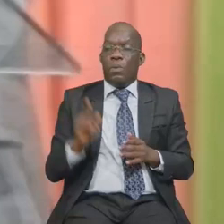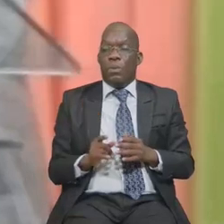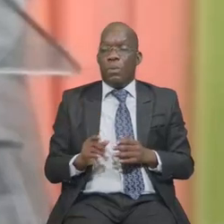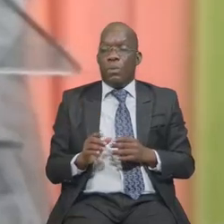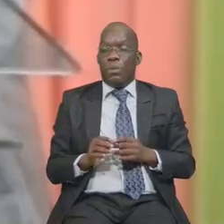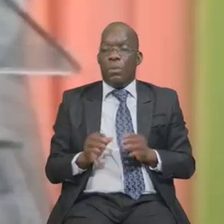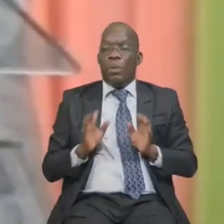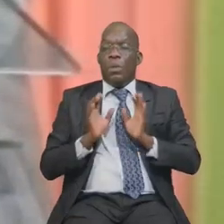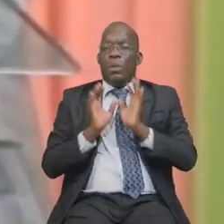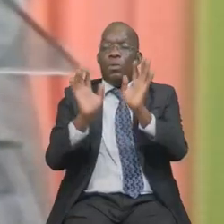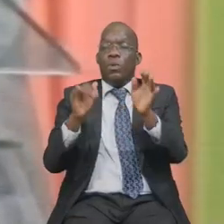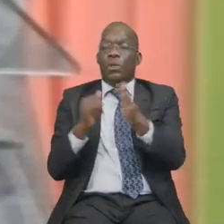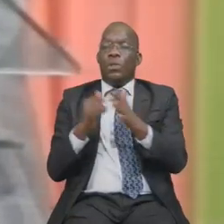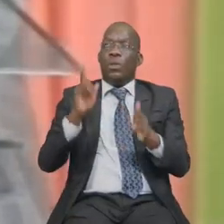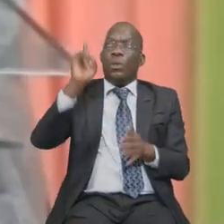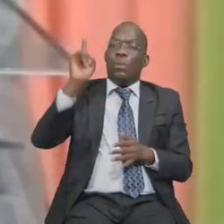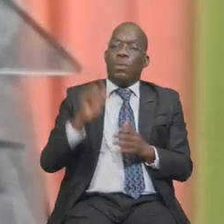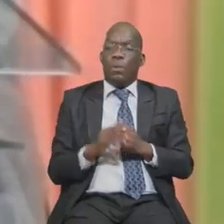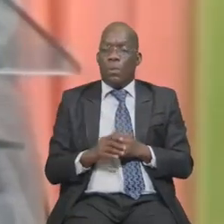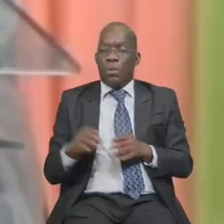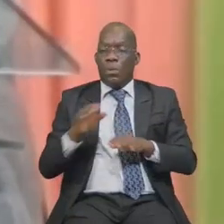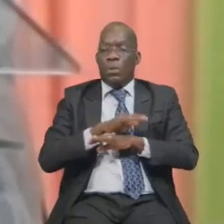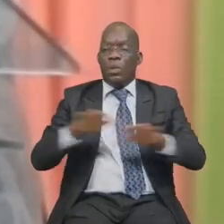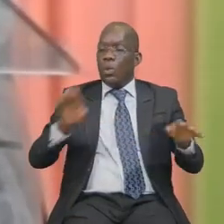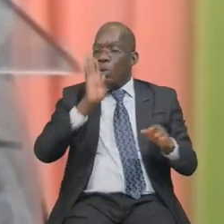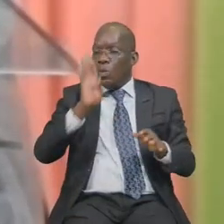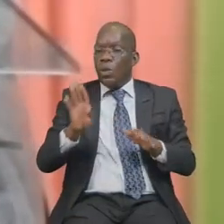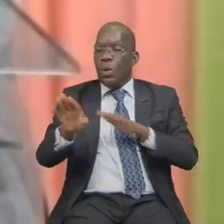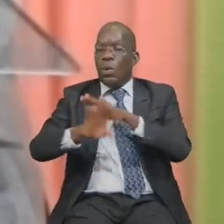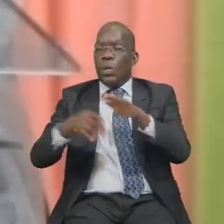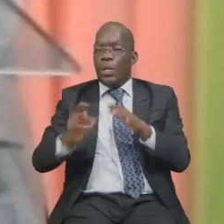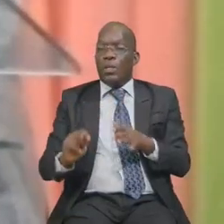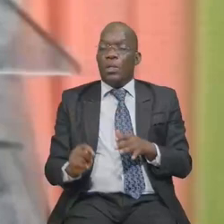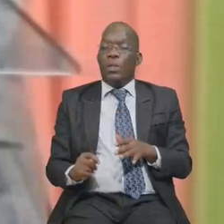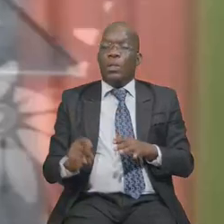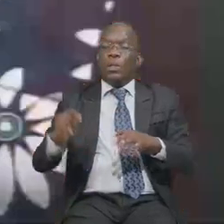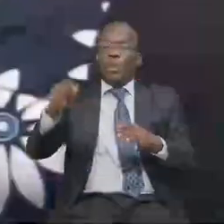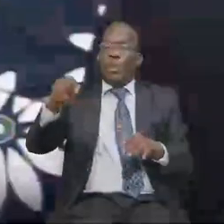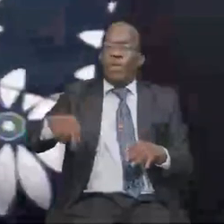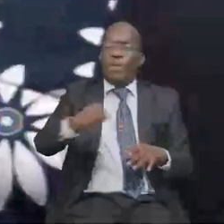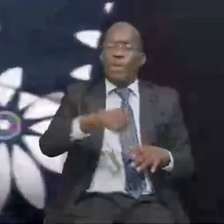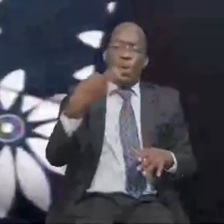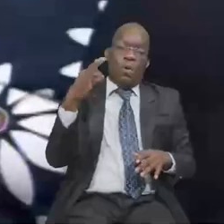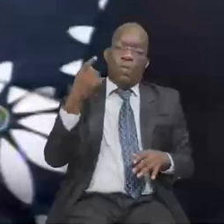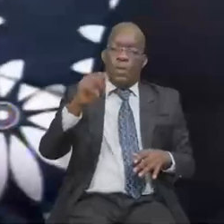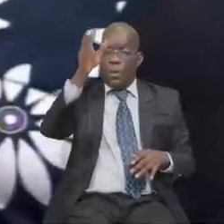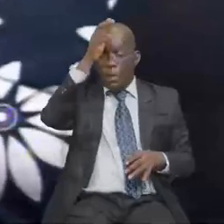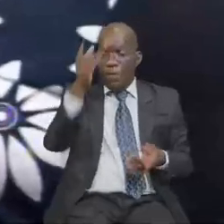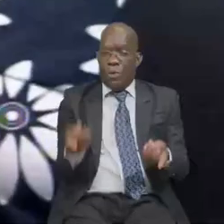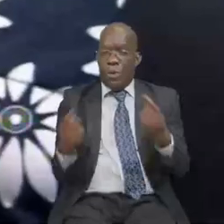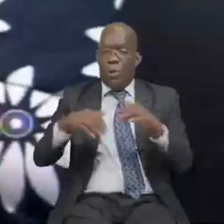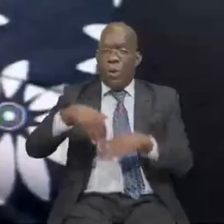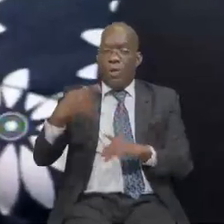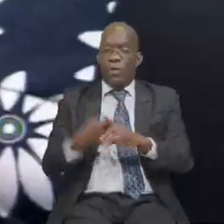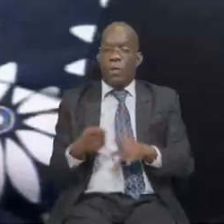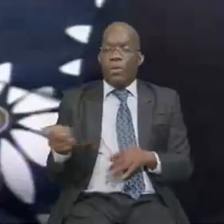Élève-la. Ne sois pas sous les pieds du diable. Quitte là-bas. Et que le diable et